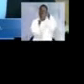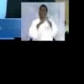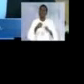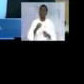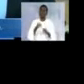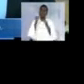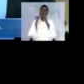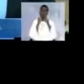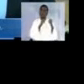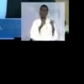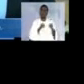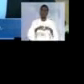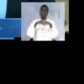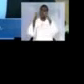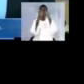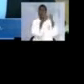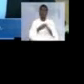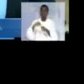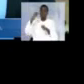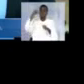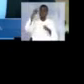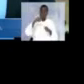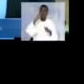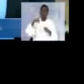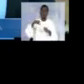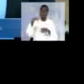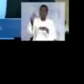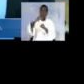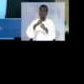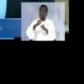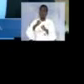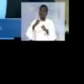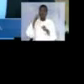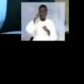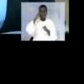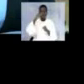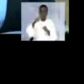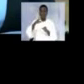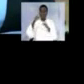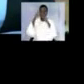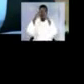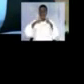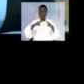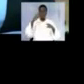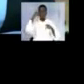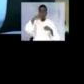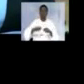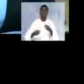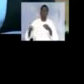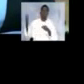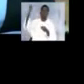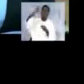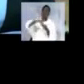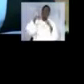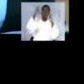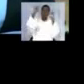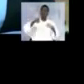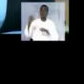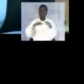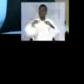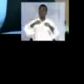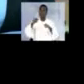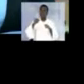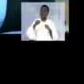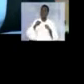et collectif devra être acquis aux femmes rurales en vue d'accroître leur capacité